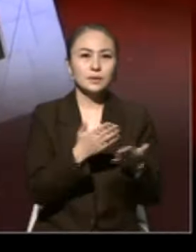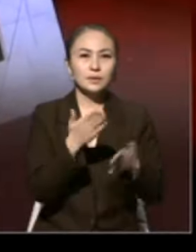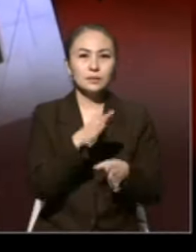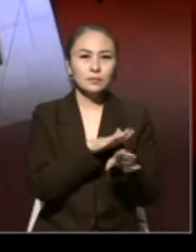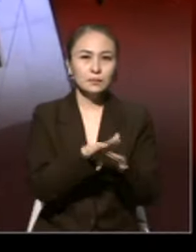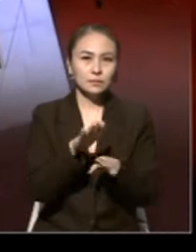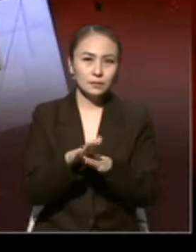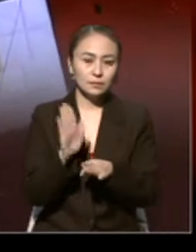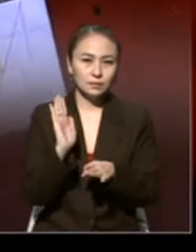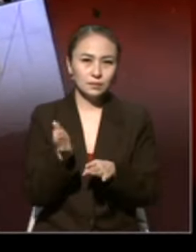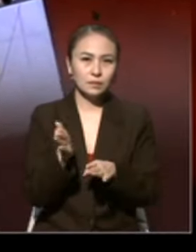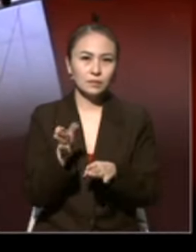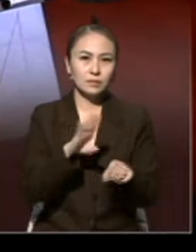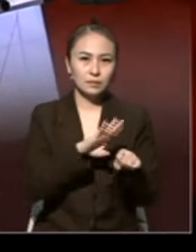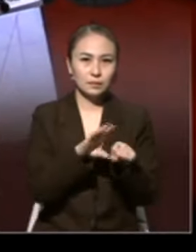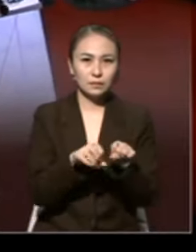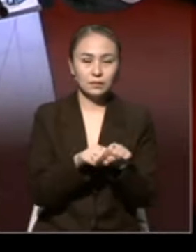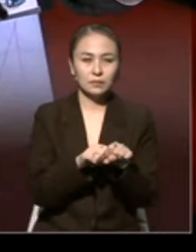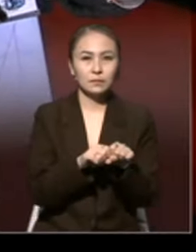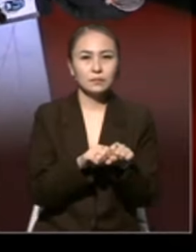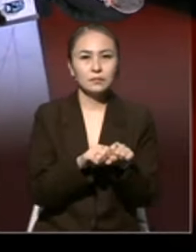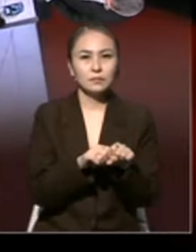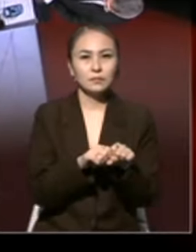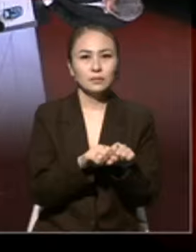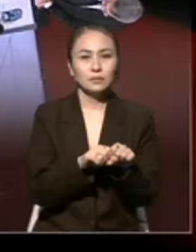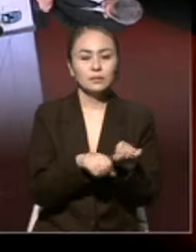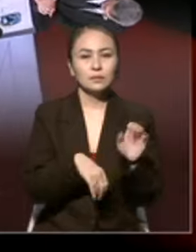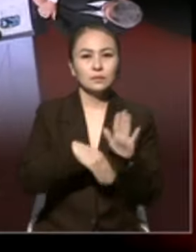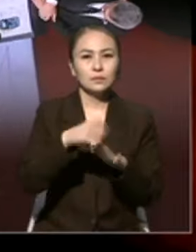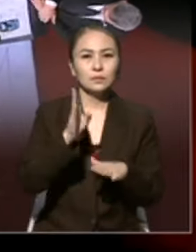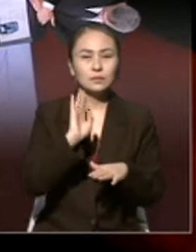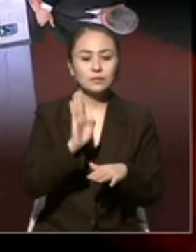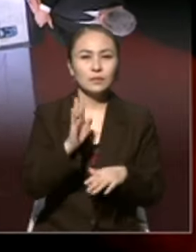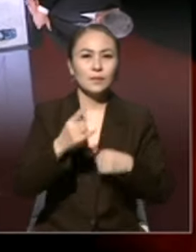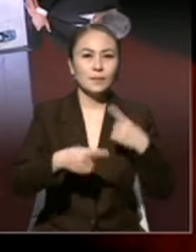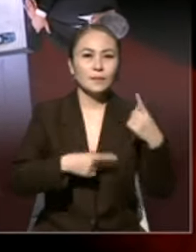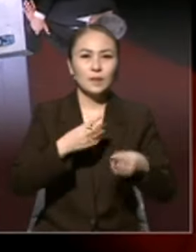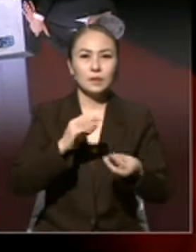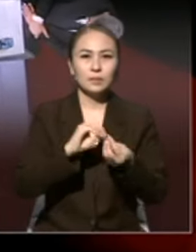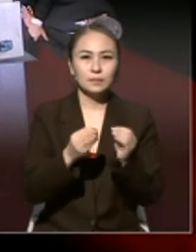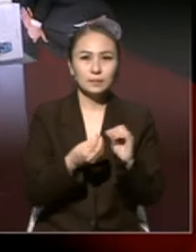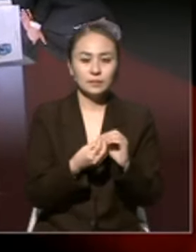яғни кемшіліктерімізді жойсақ, мен ойлаймын жақсы нәтижелерге жетеміз. Енді келесі мәселе мынау